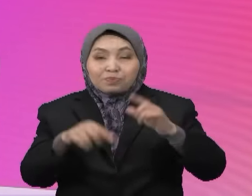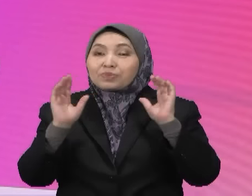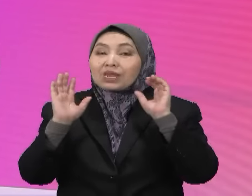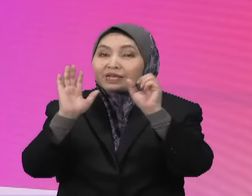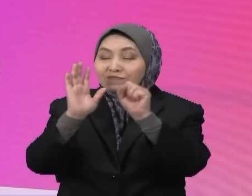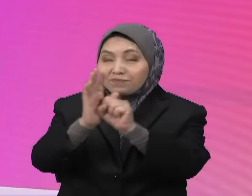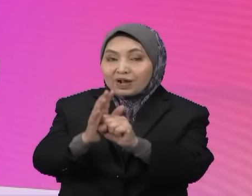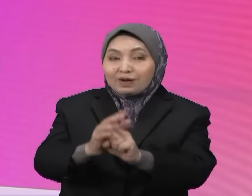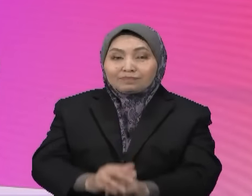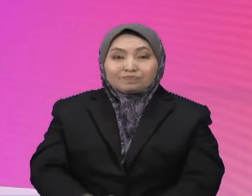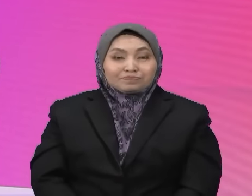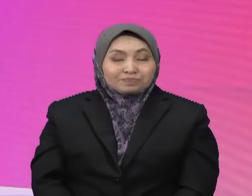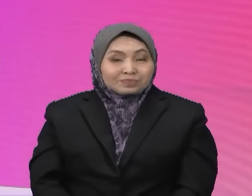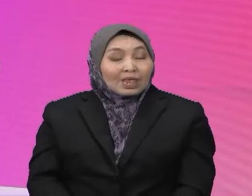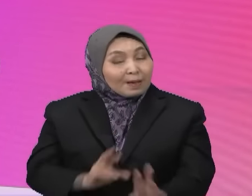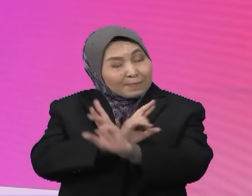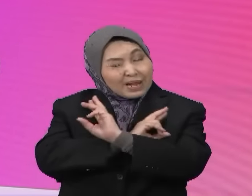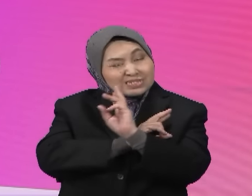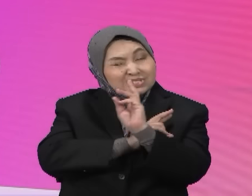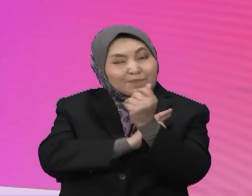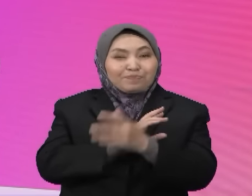solat, infaq. Berehat seketika.